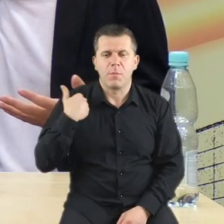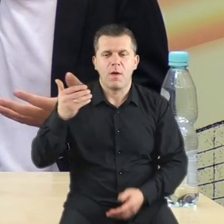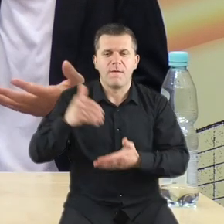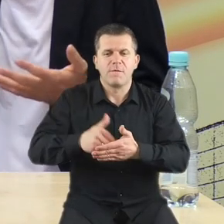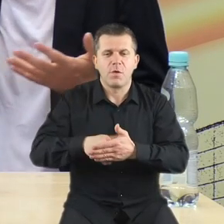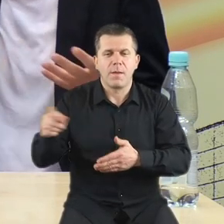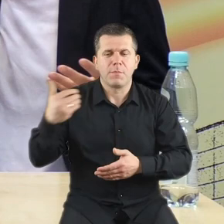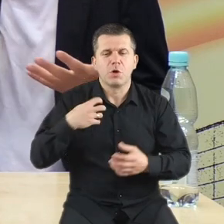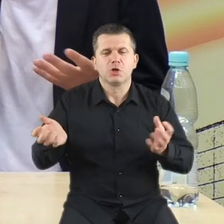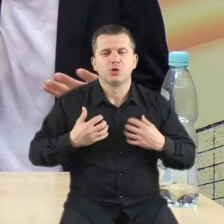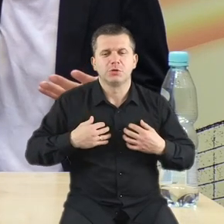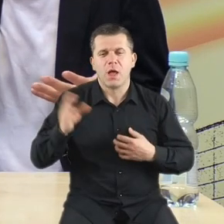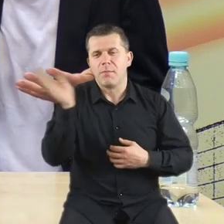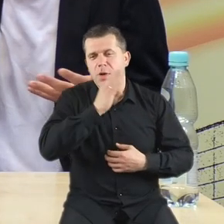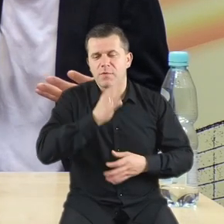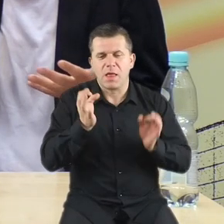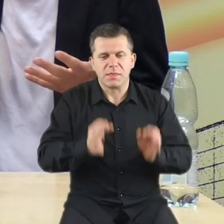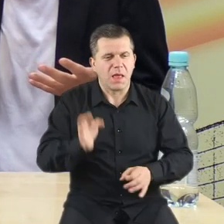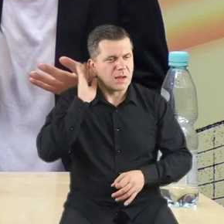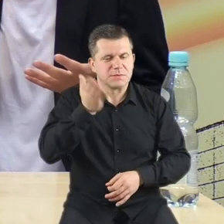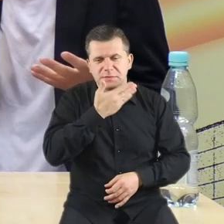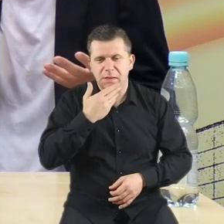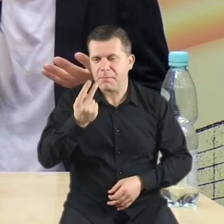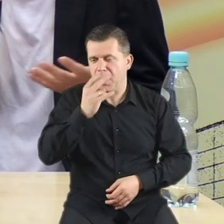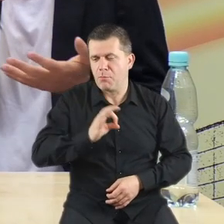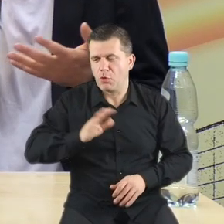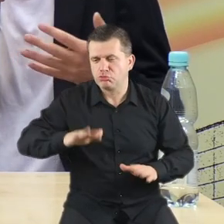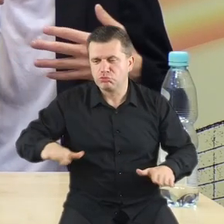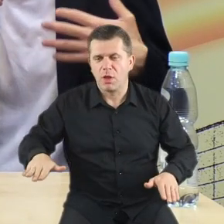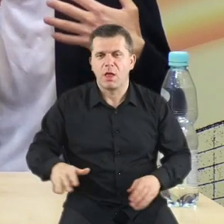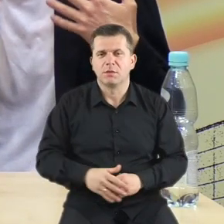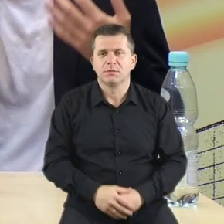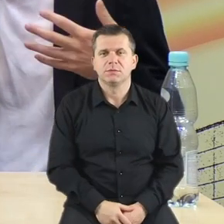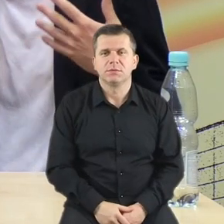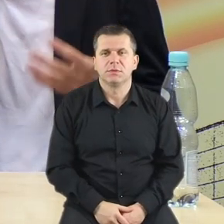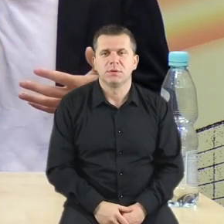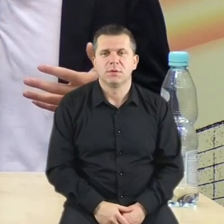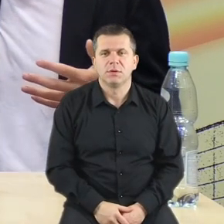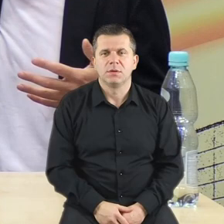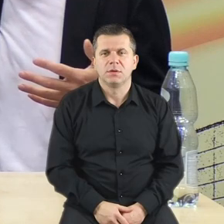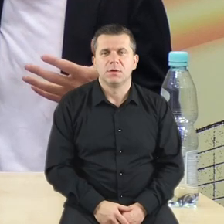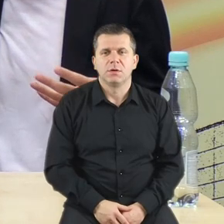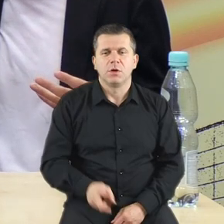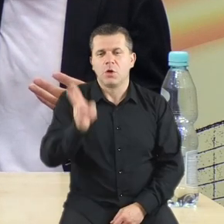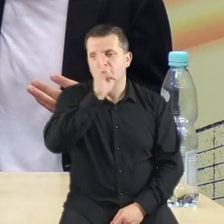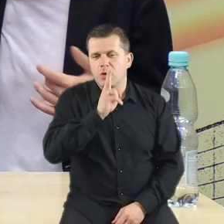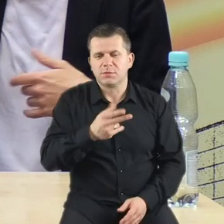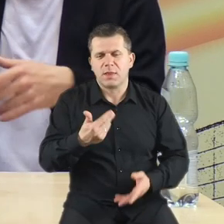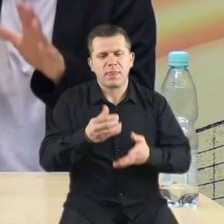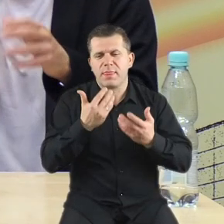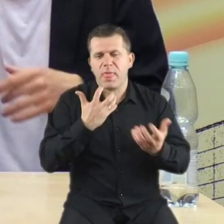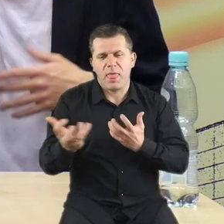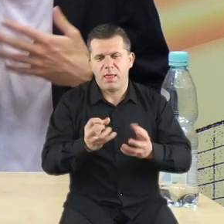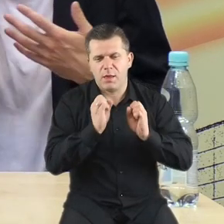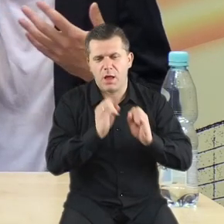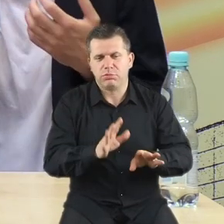podwórkowe. Dzisiaj już tego nie ma, tak jak patrzę na moje dzieci, czy w ogóle przynajmniej, że jakby rodzice mniej chętnie wypuszczają dzieci, boją się, prawda, tak